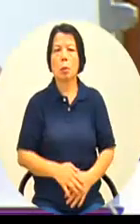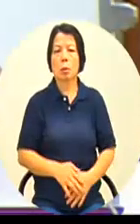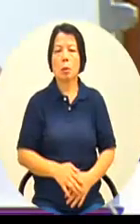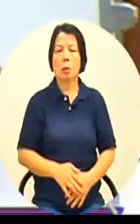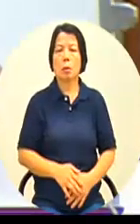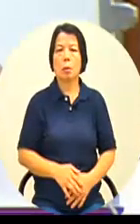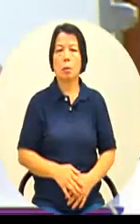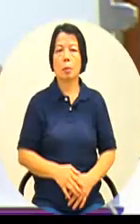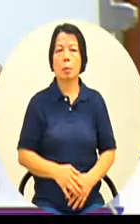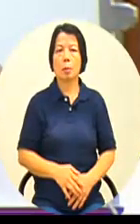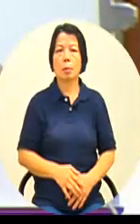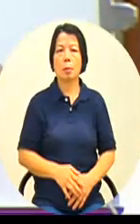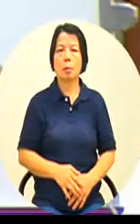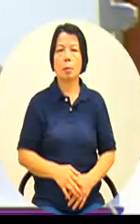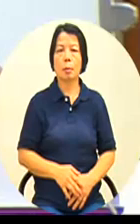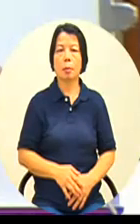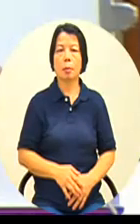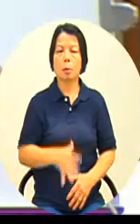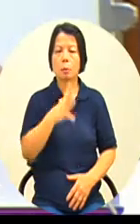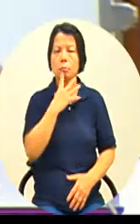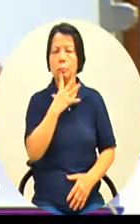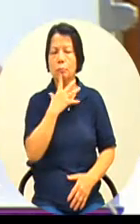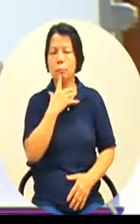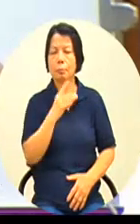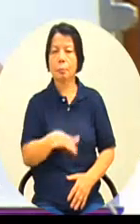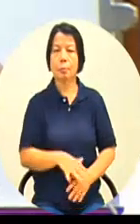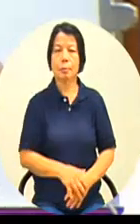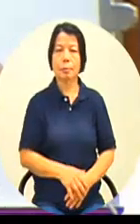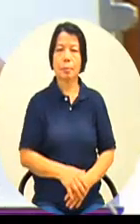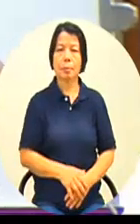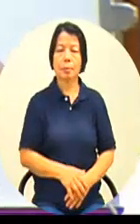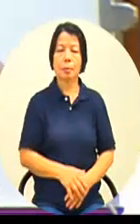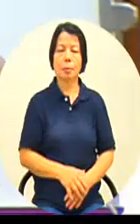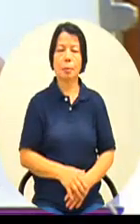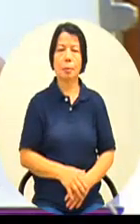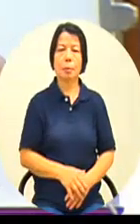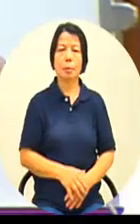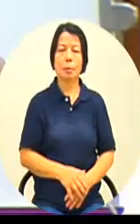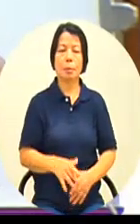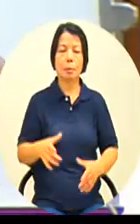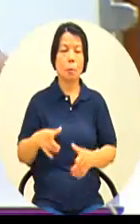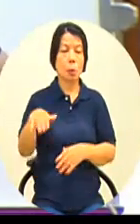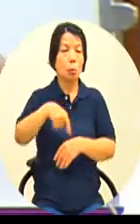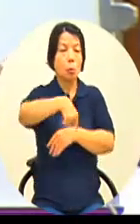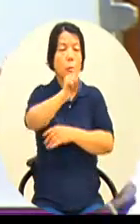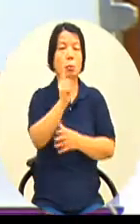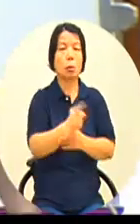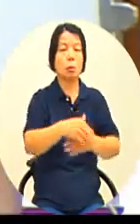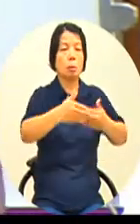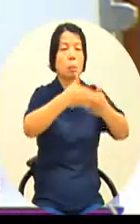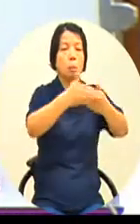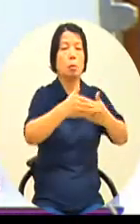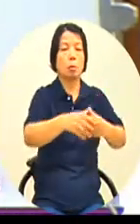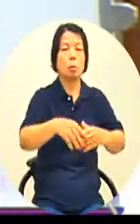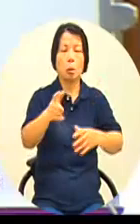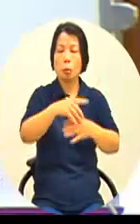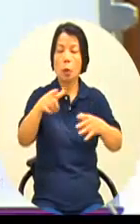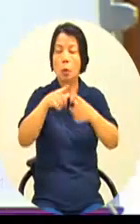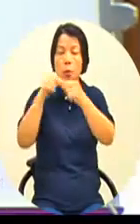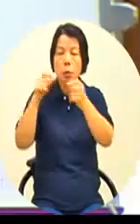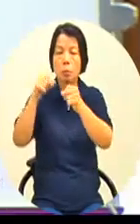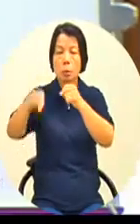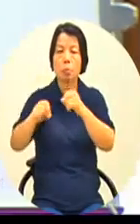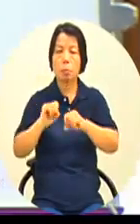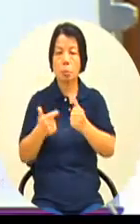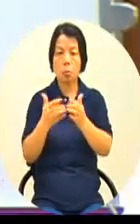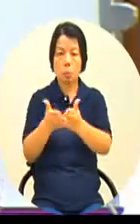呢？啊，奇怪啊！因为日本人嘛讲去东京、大阪啥物，敢会讲因一个写啥物